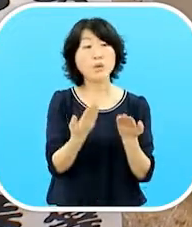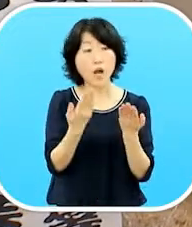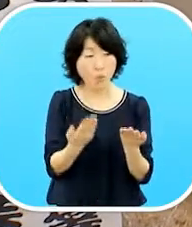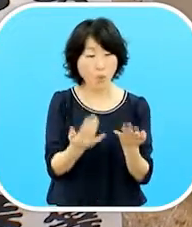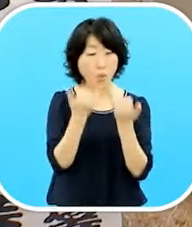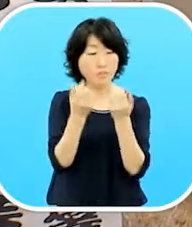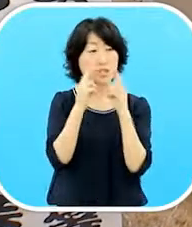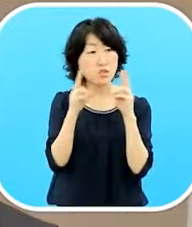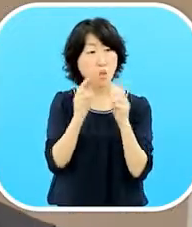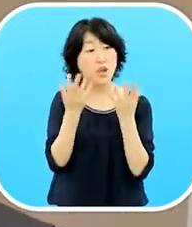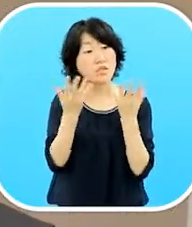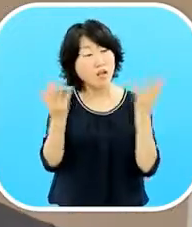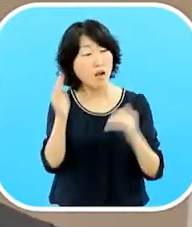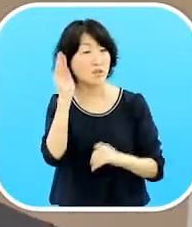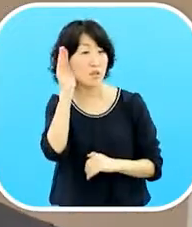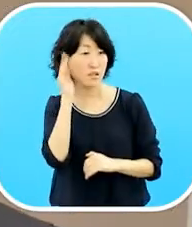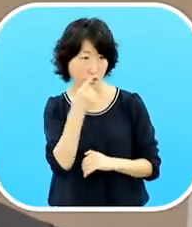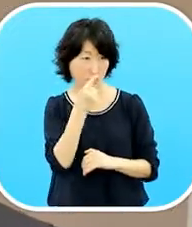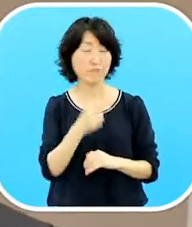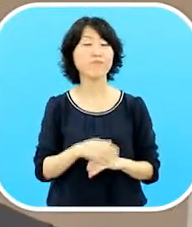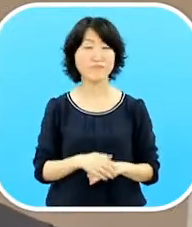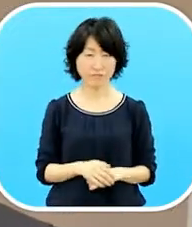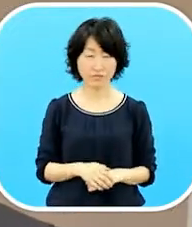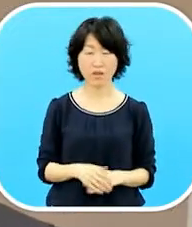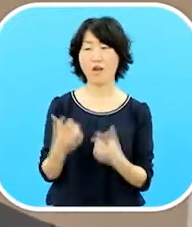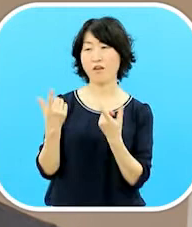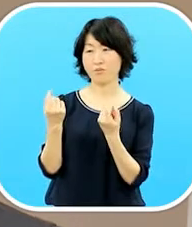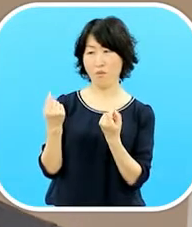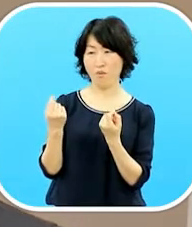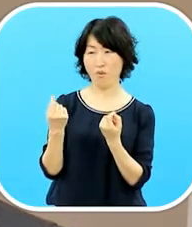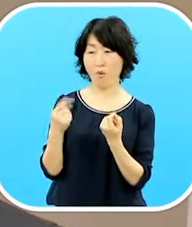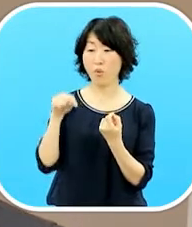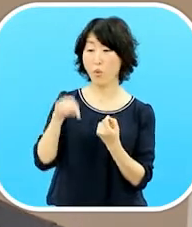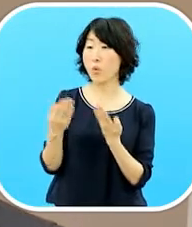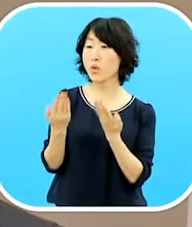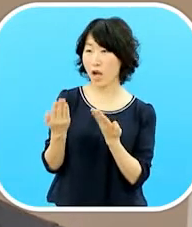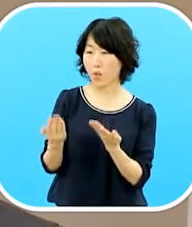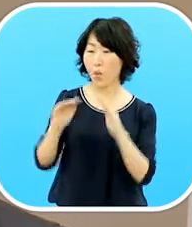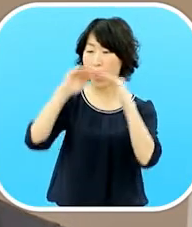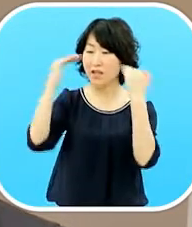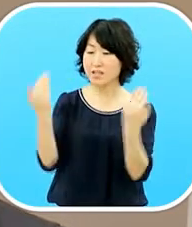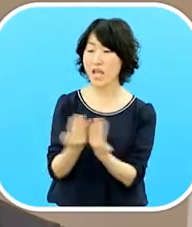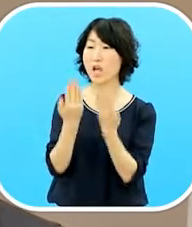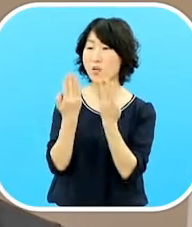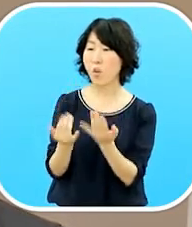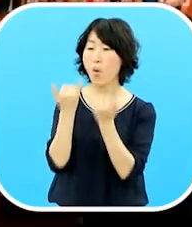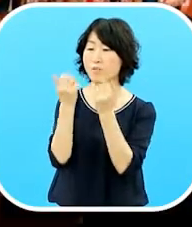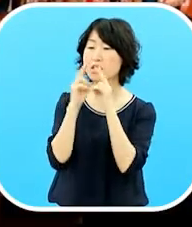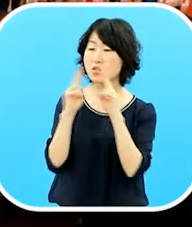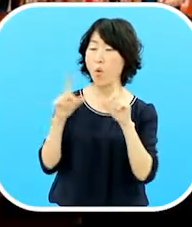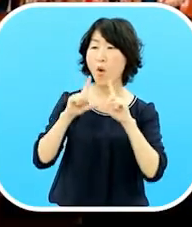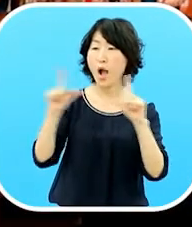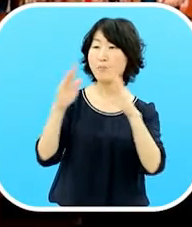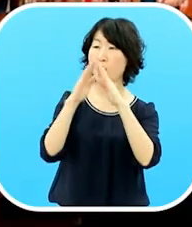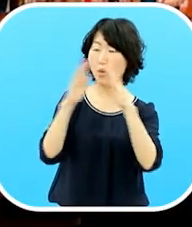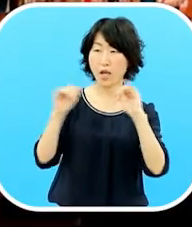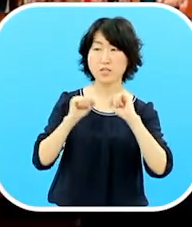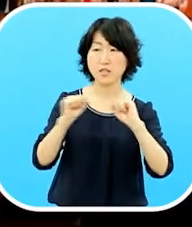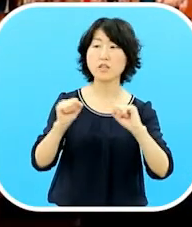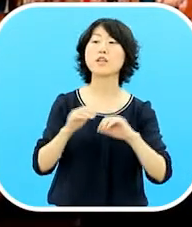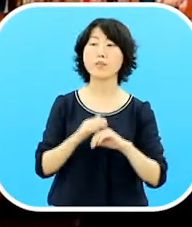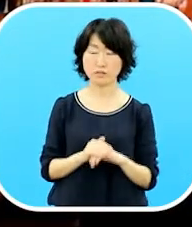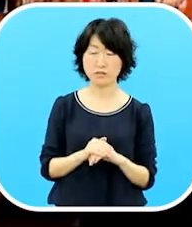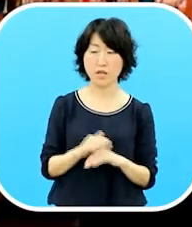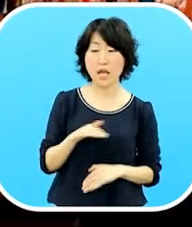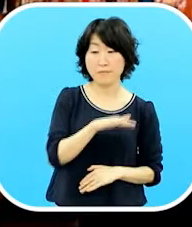と聞いてきたんですが。 はい、私たちの学校では全校民謡発表会というものを開催しています。全校生徒が4月